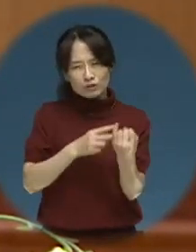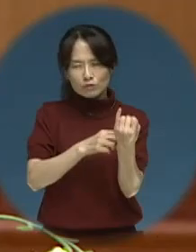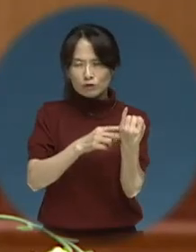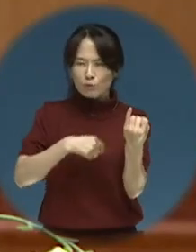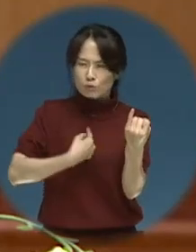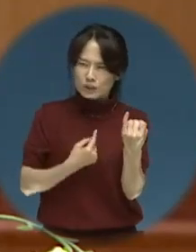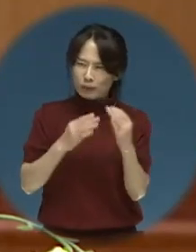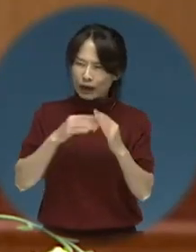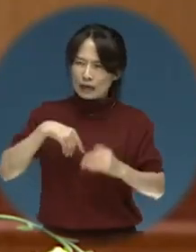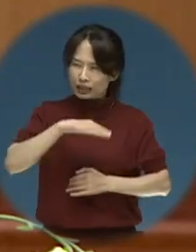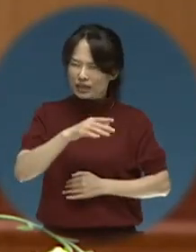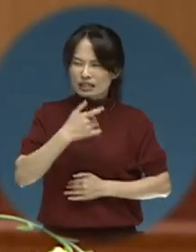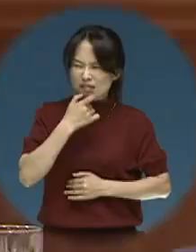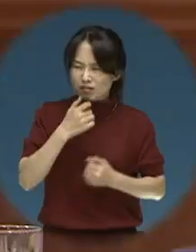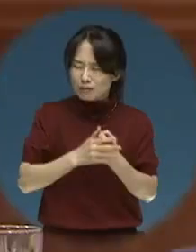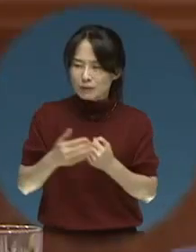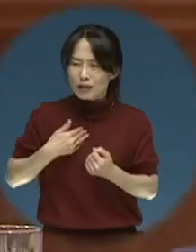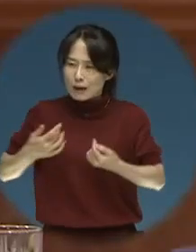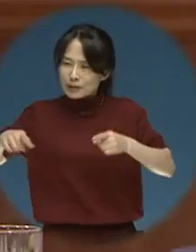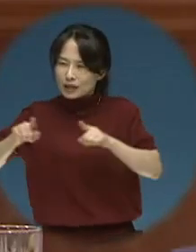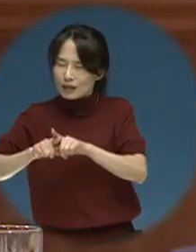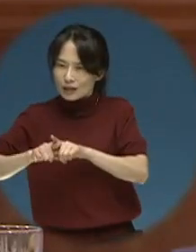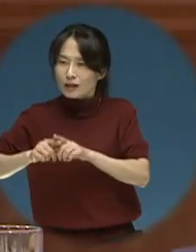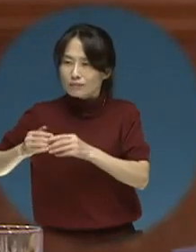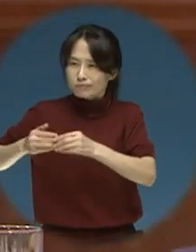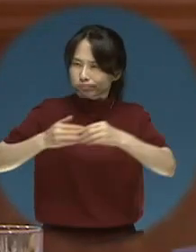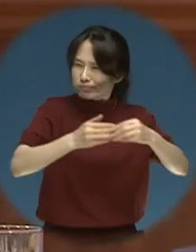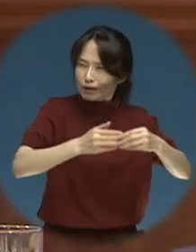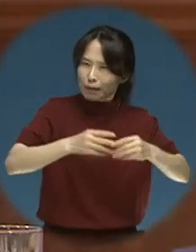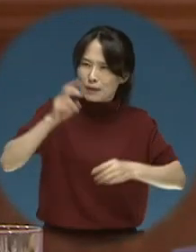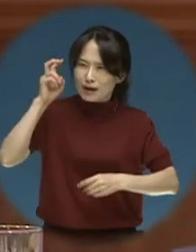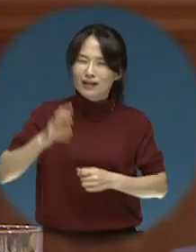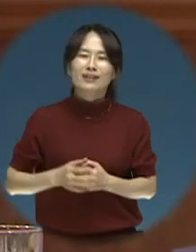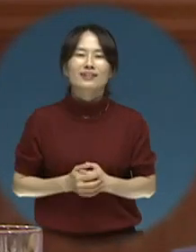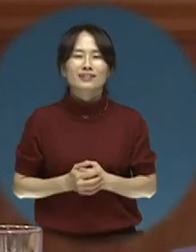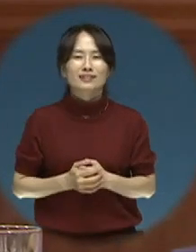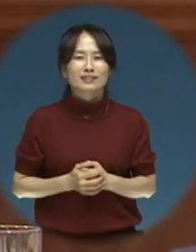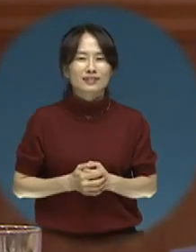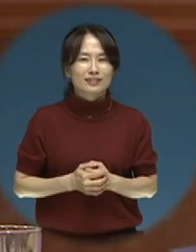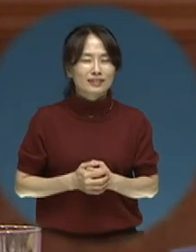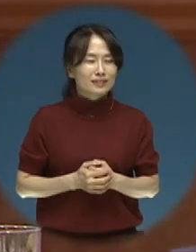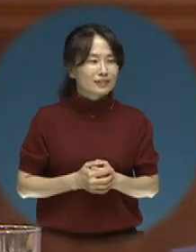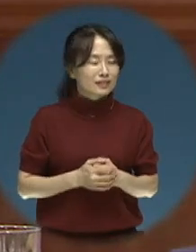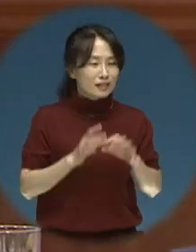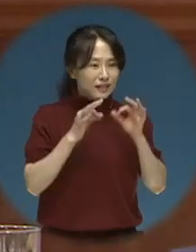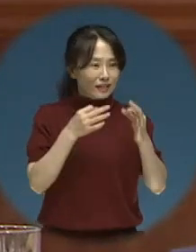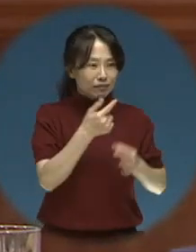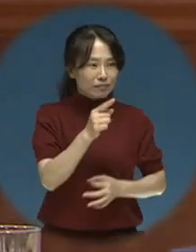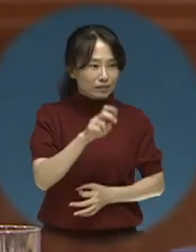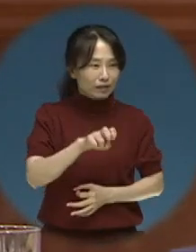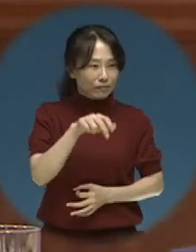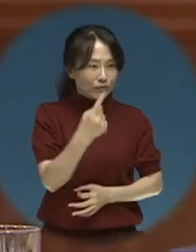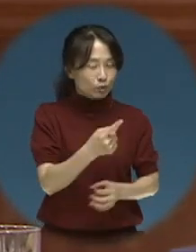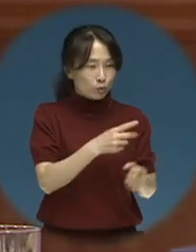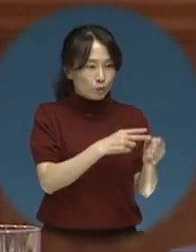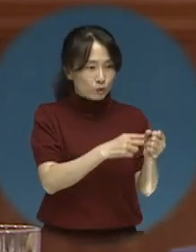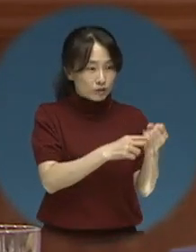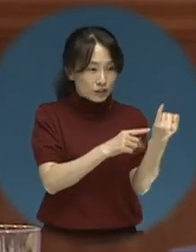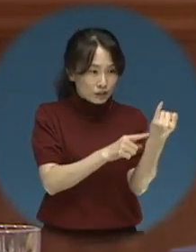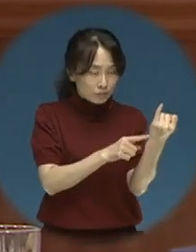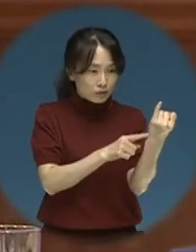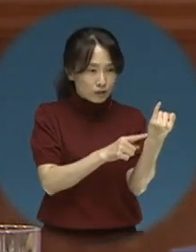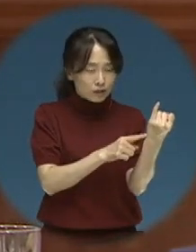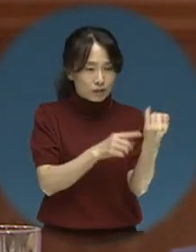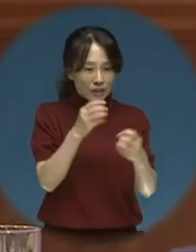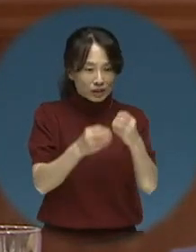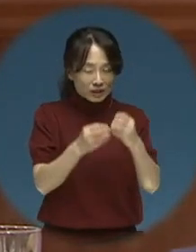게 아니었을까? 그 등단하기까지 김남조 시인이 스승으로서 많이 고쳐주고 다 바로잡아